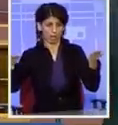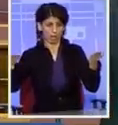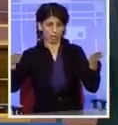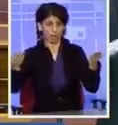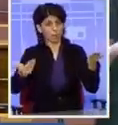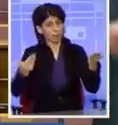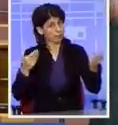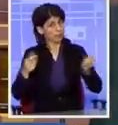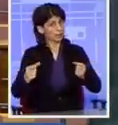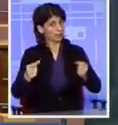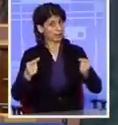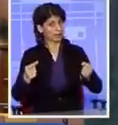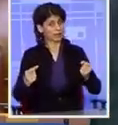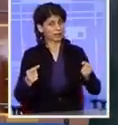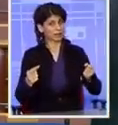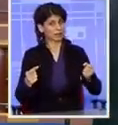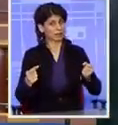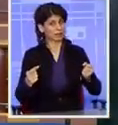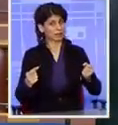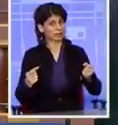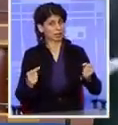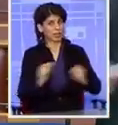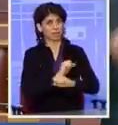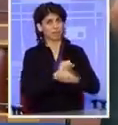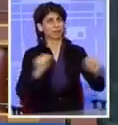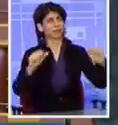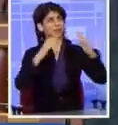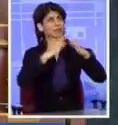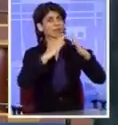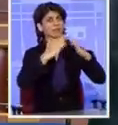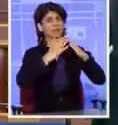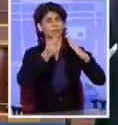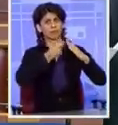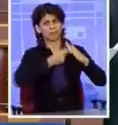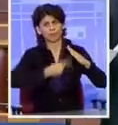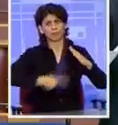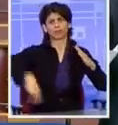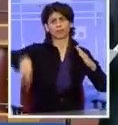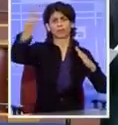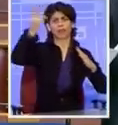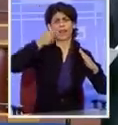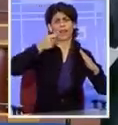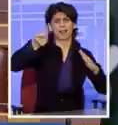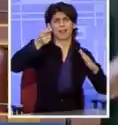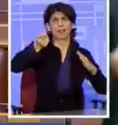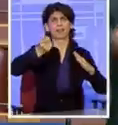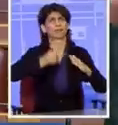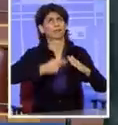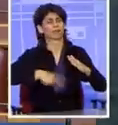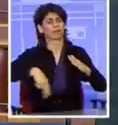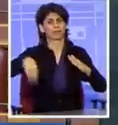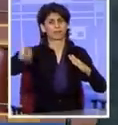πριν την κρίση, έσκασε η φούσκα των στεγαστικών, εκτινάχθηκε το χρέος,